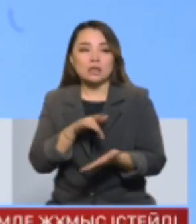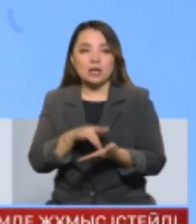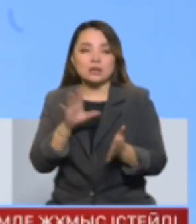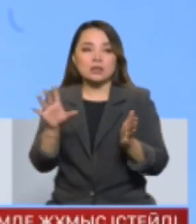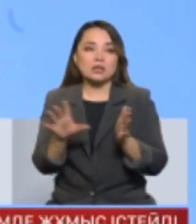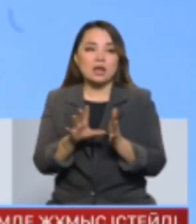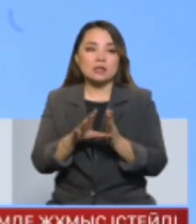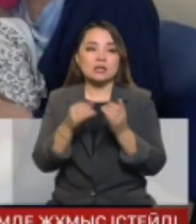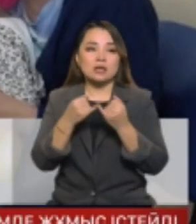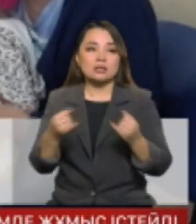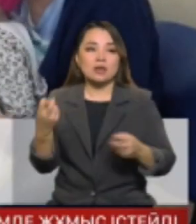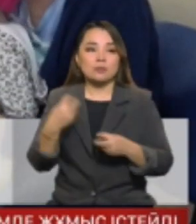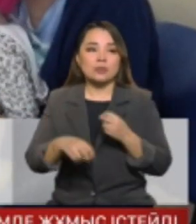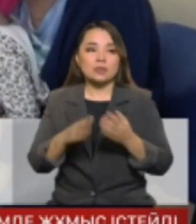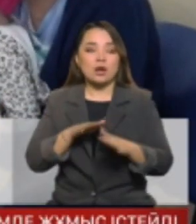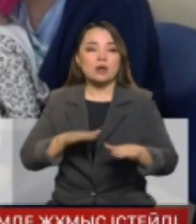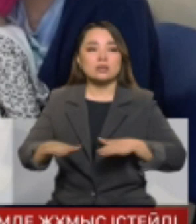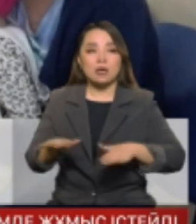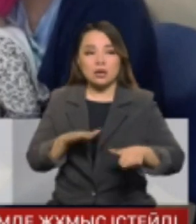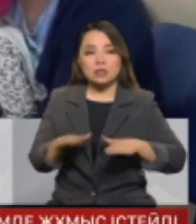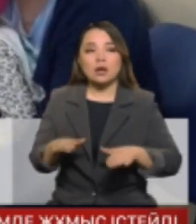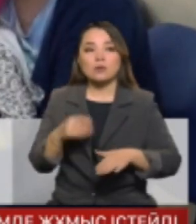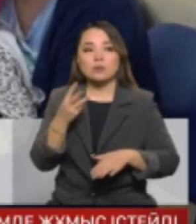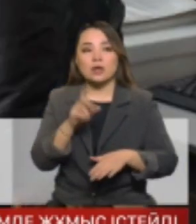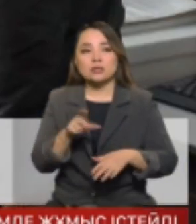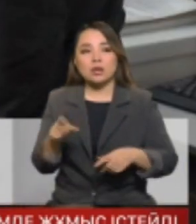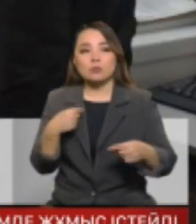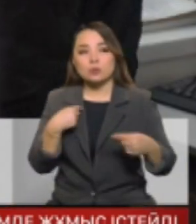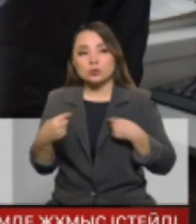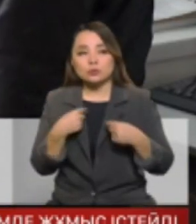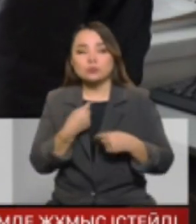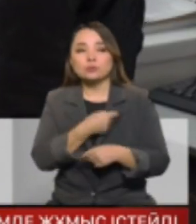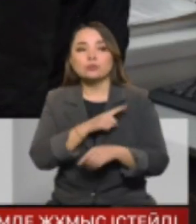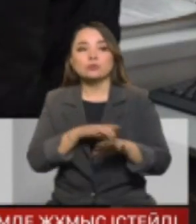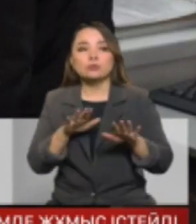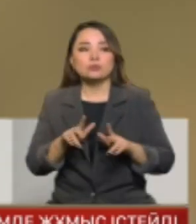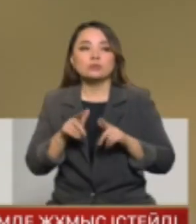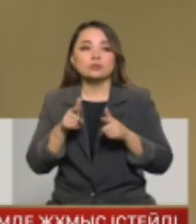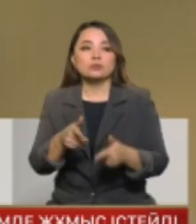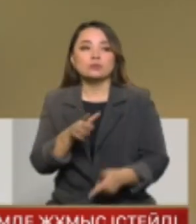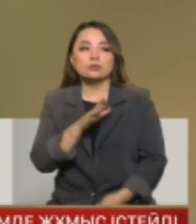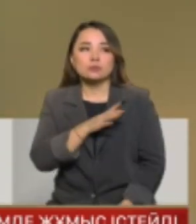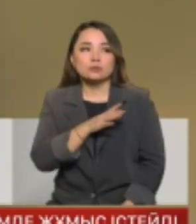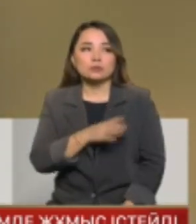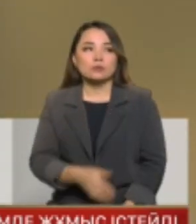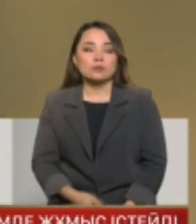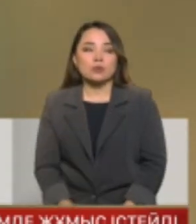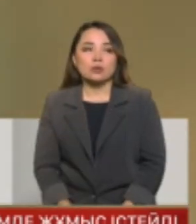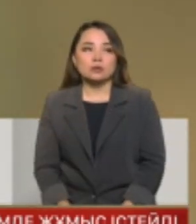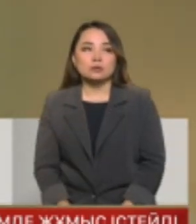электр сымдары үзілген. Көктайғақтан бірнеше адам зардап шегіп, ауруханаларға түскен.